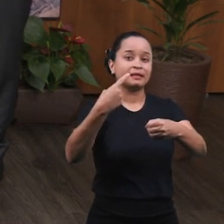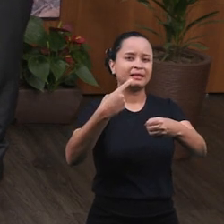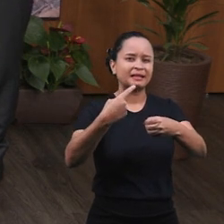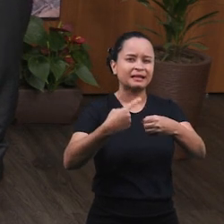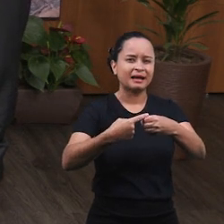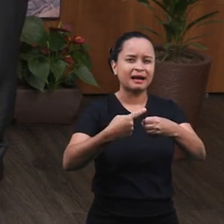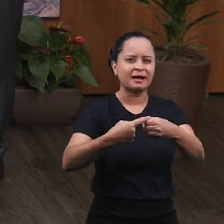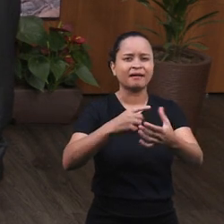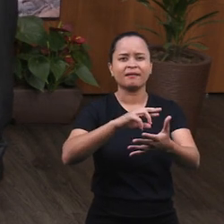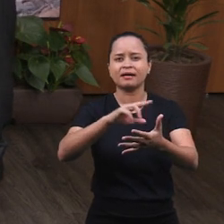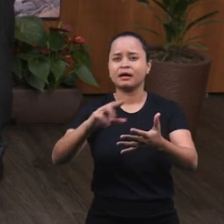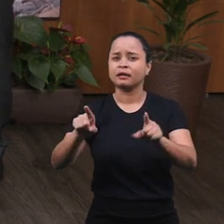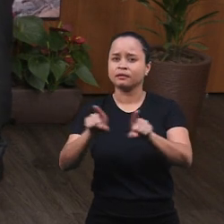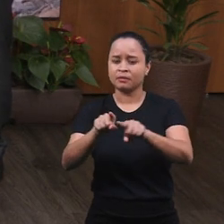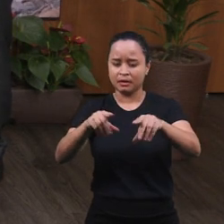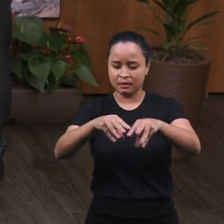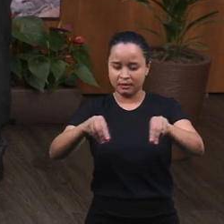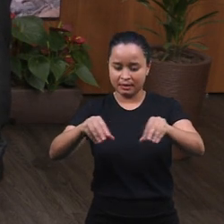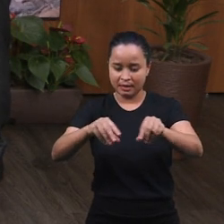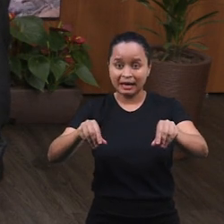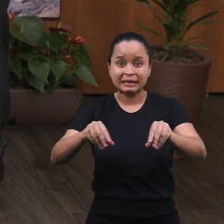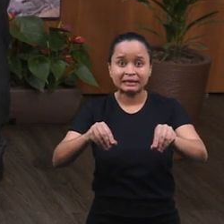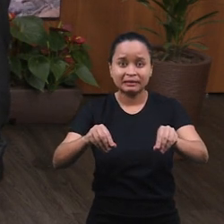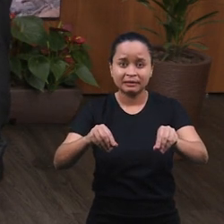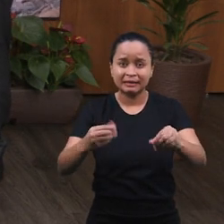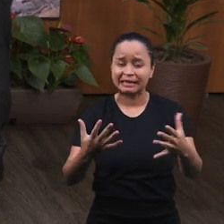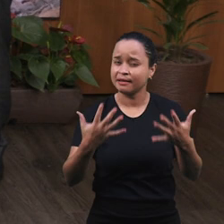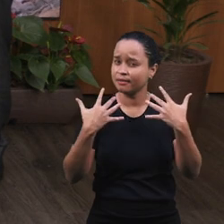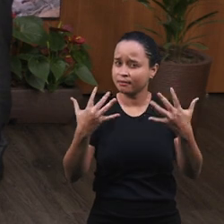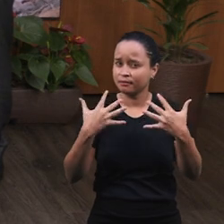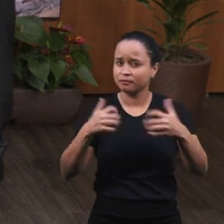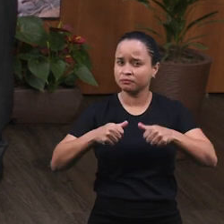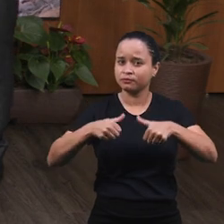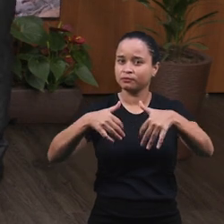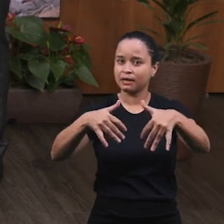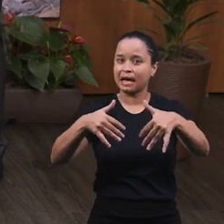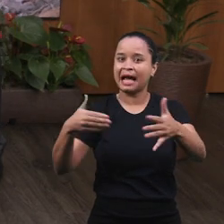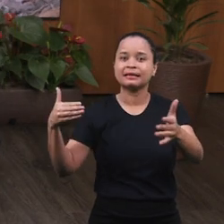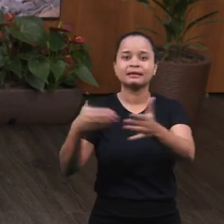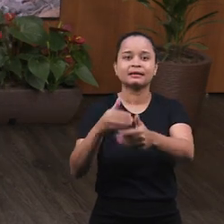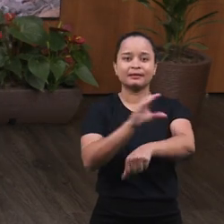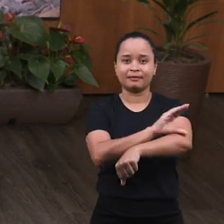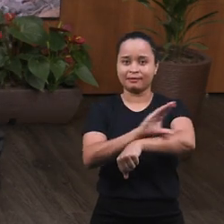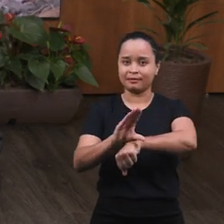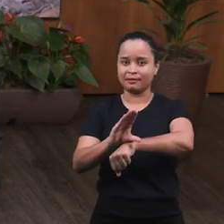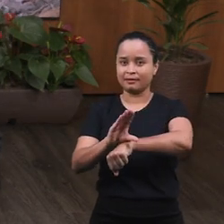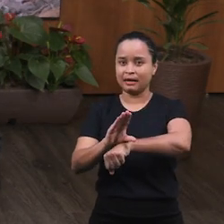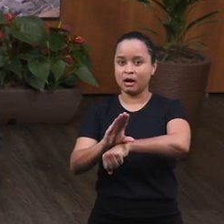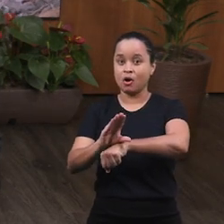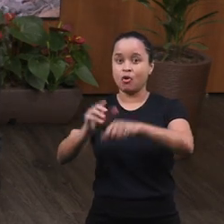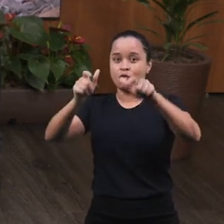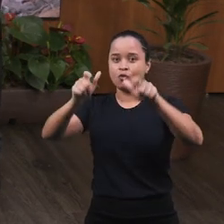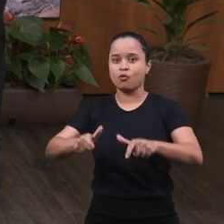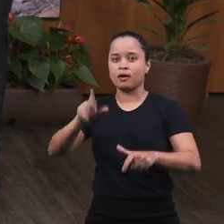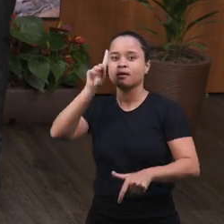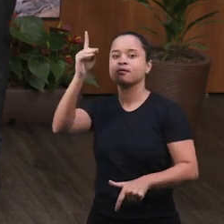ils ont traversé le Sinaï, le désert, jusqu'à arriver à Canaan, la terre promise, prophétiquement pointe